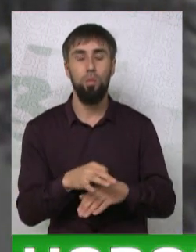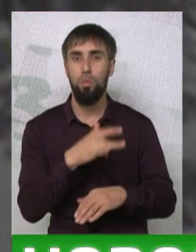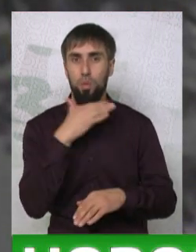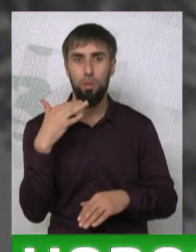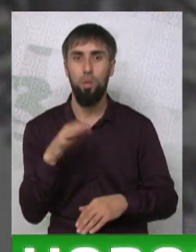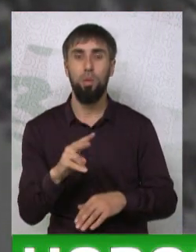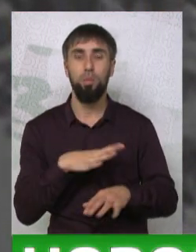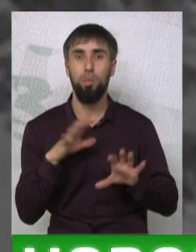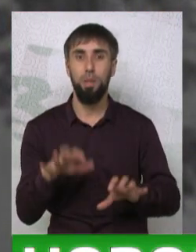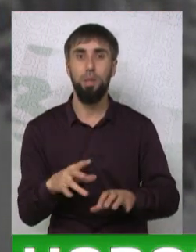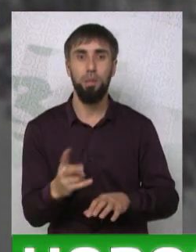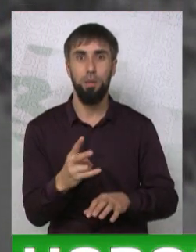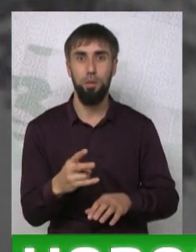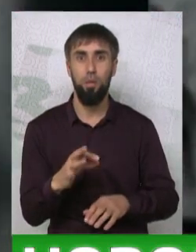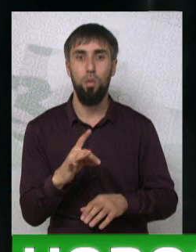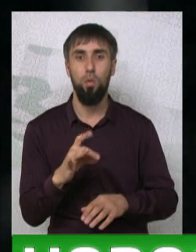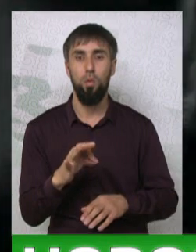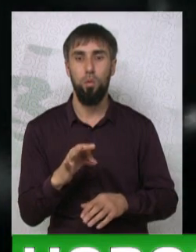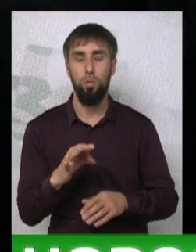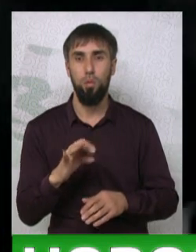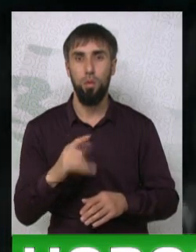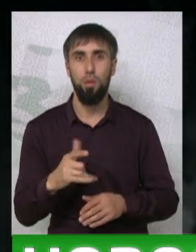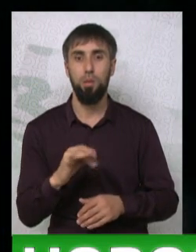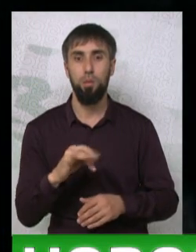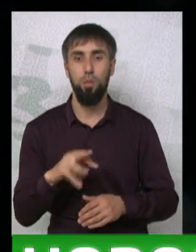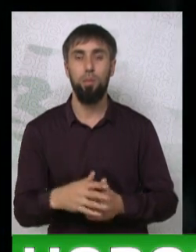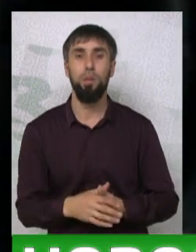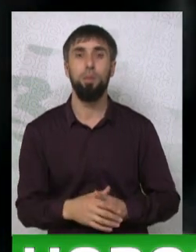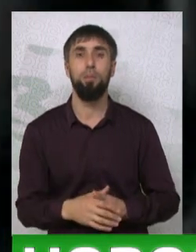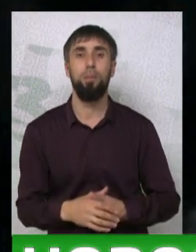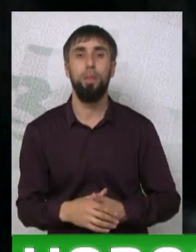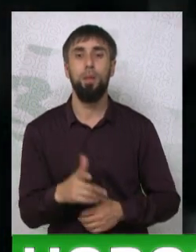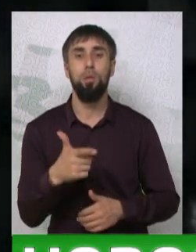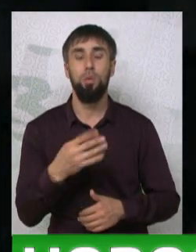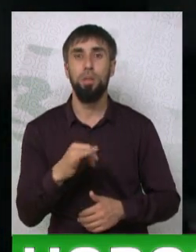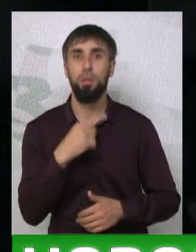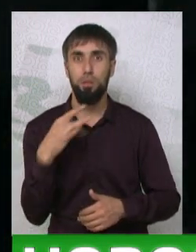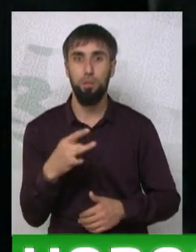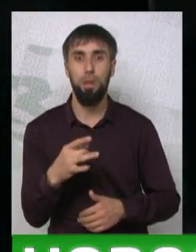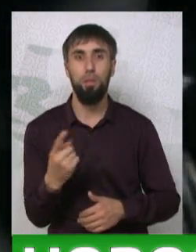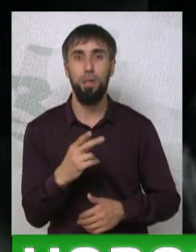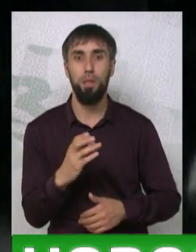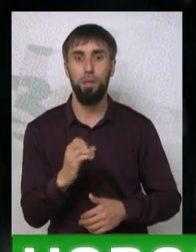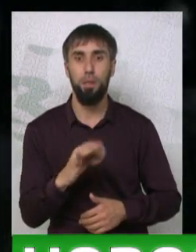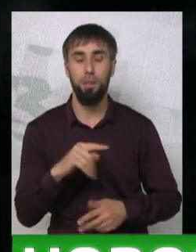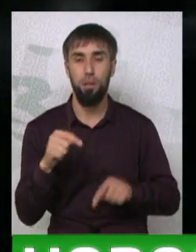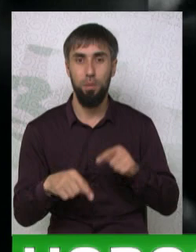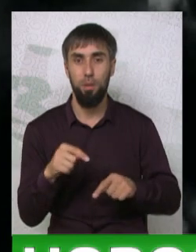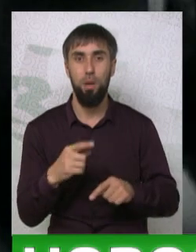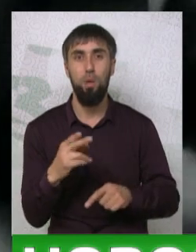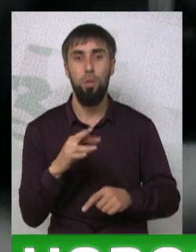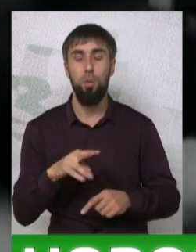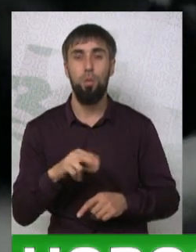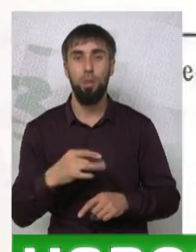Был председателем Назрановского окрисполкома, первым народным комиссаром внутренних дел Горской республики, первым секретарем ингушского обкома